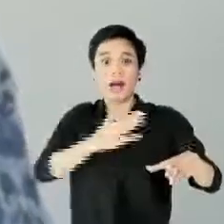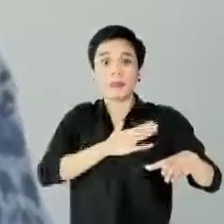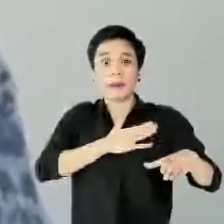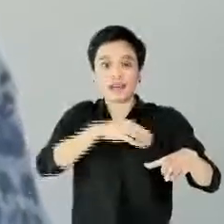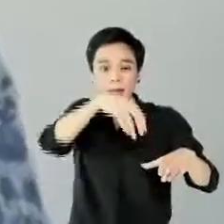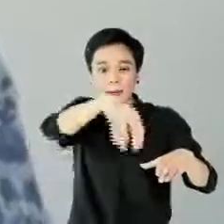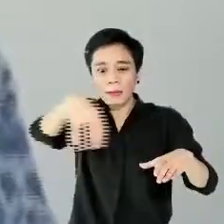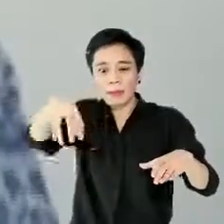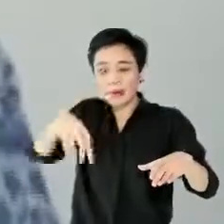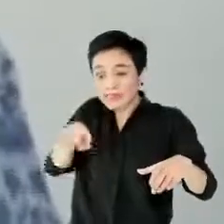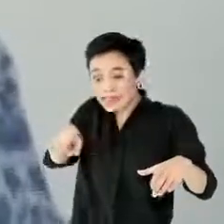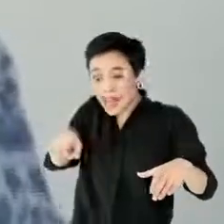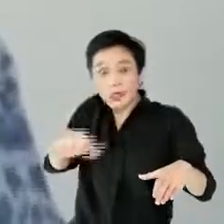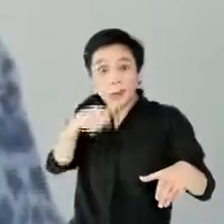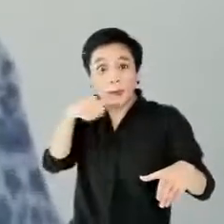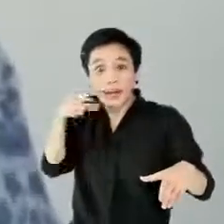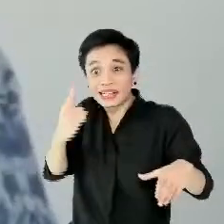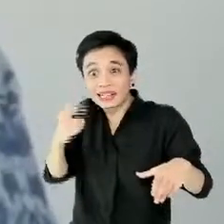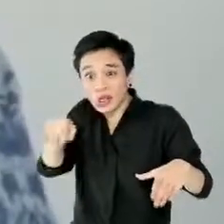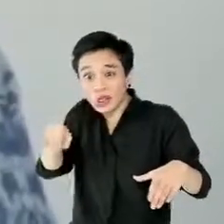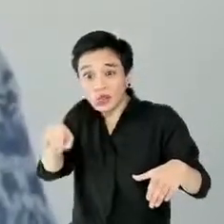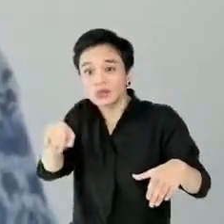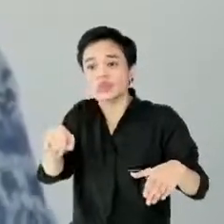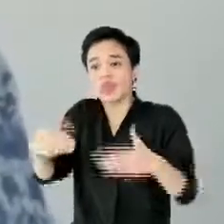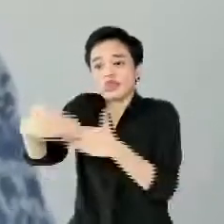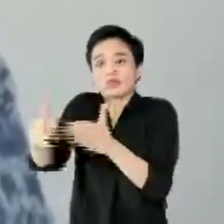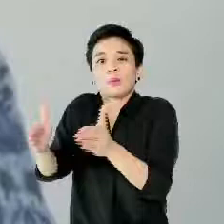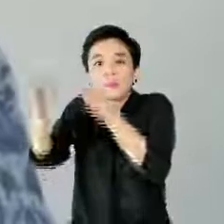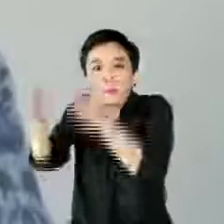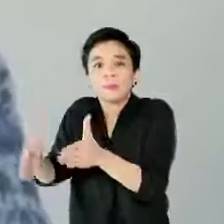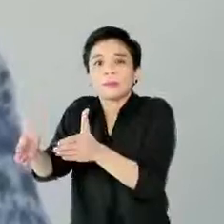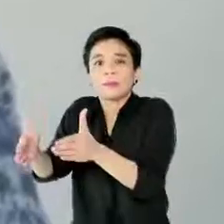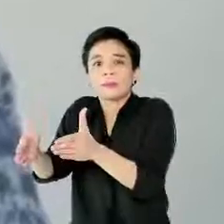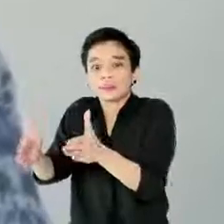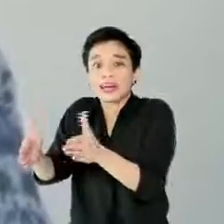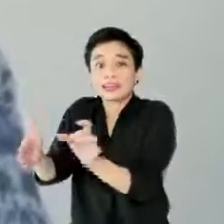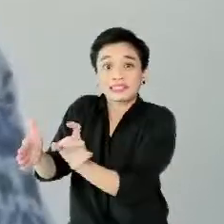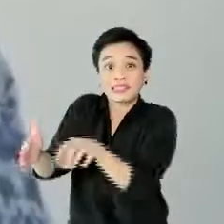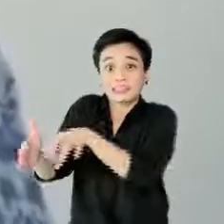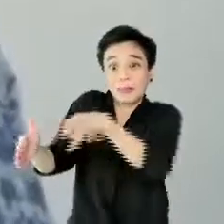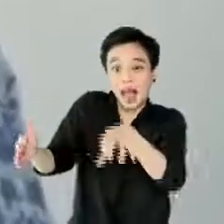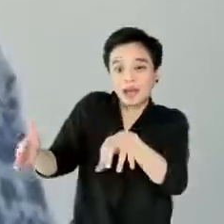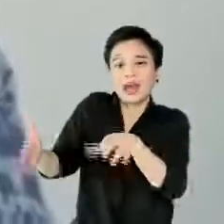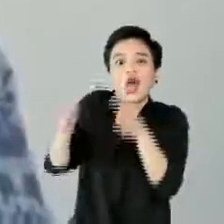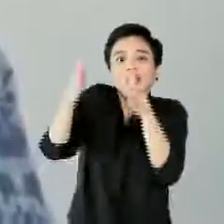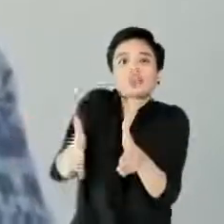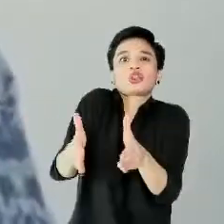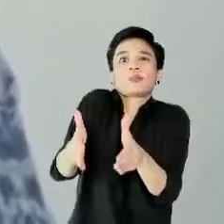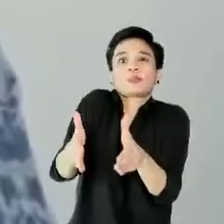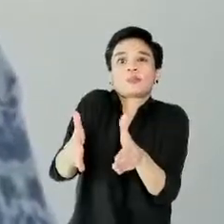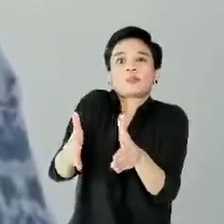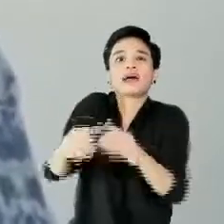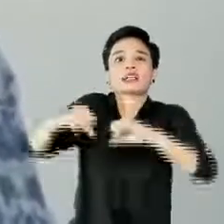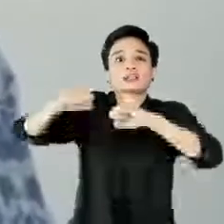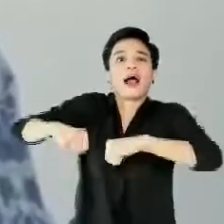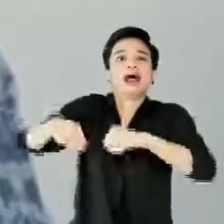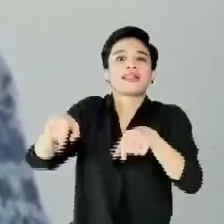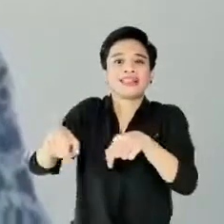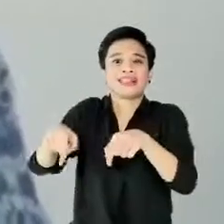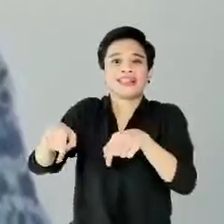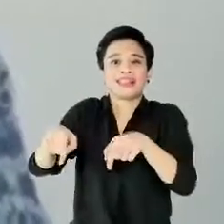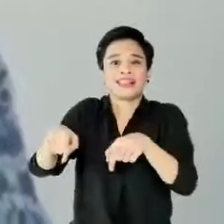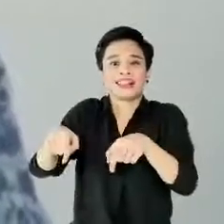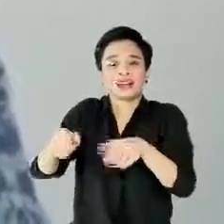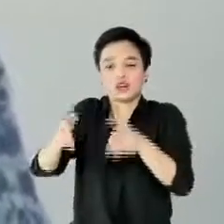terdekatnya itu menutup semua destinasinya itu yang berdekatan di sudah sepakat tuh